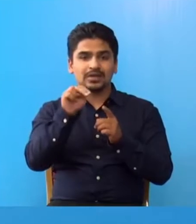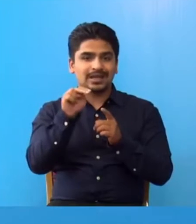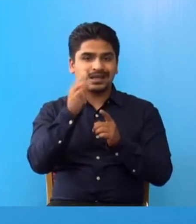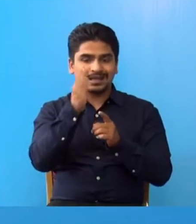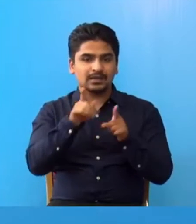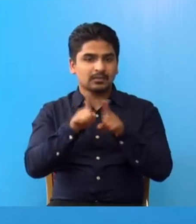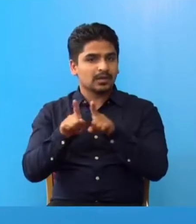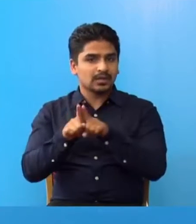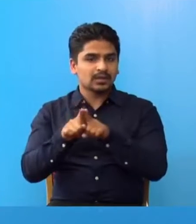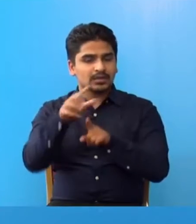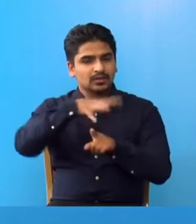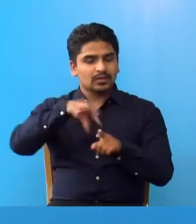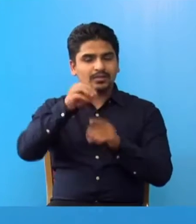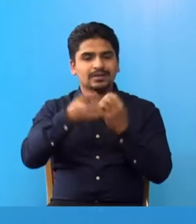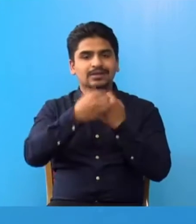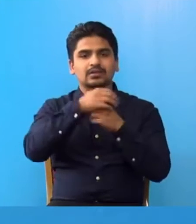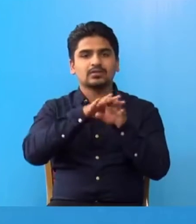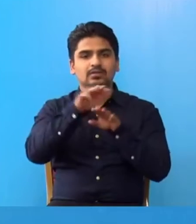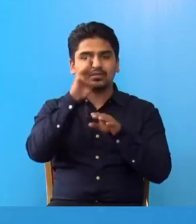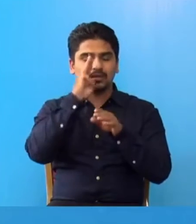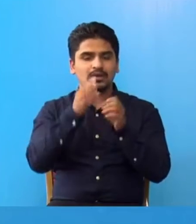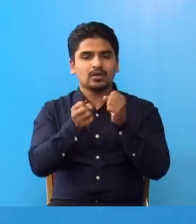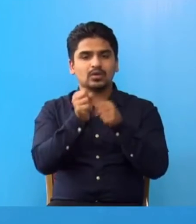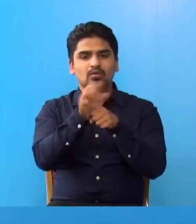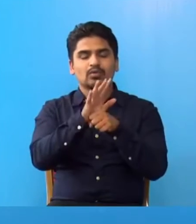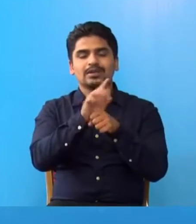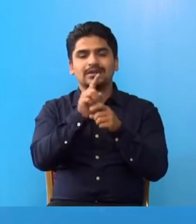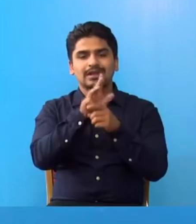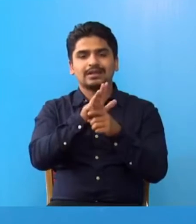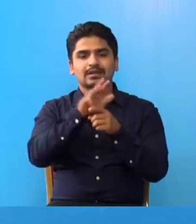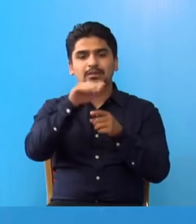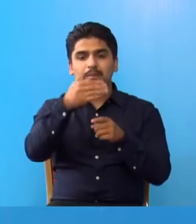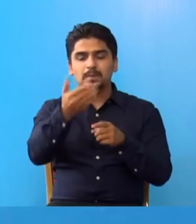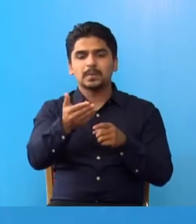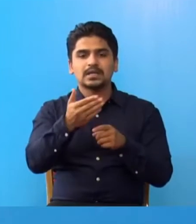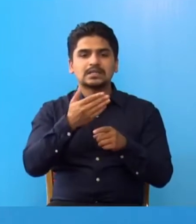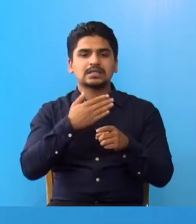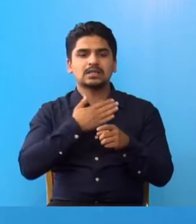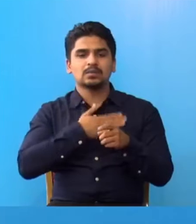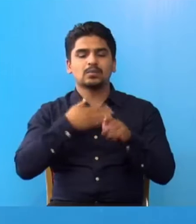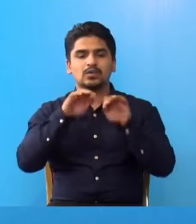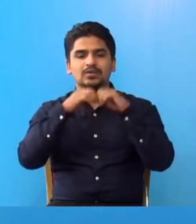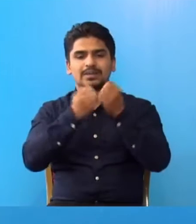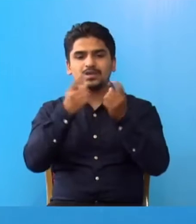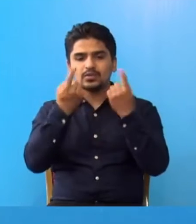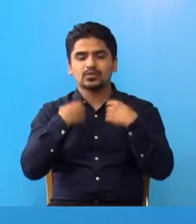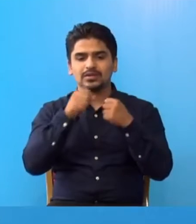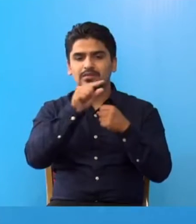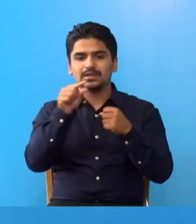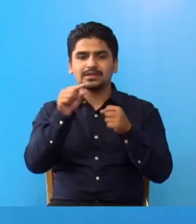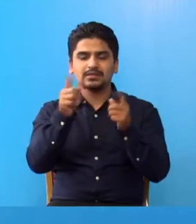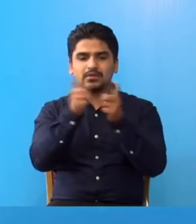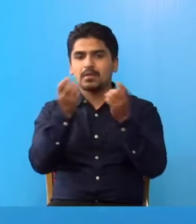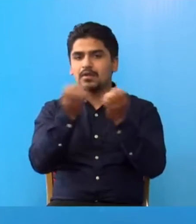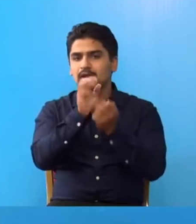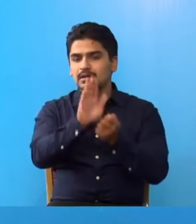संमले पनी सबय राष्ट अरू मा कोबीट नाइंटीन पचिको महामारी पचिको महनो संबाजिक स्वास्था को बारे मा चर्चागरी रहे को